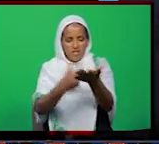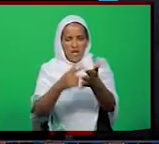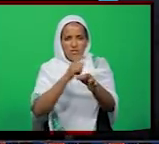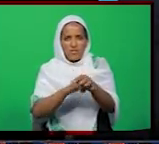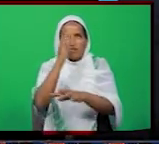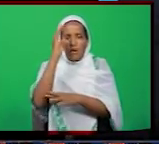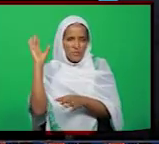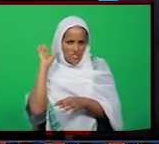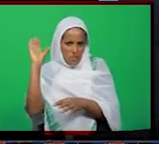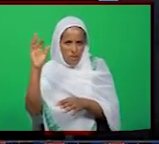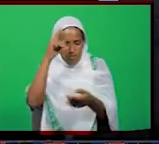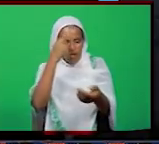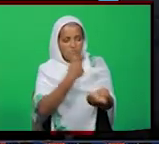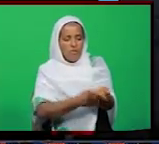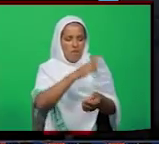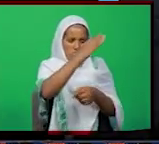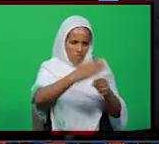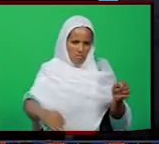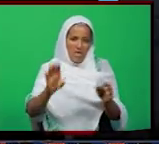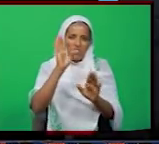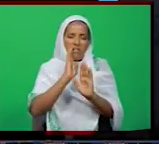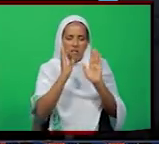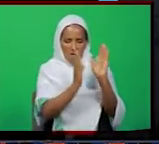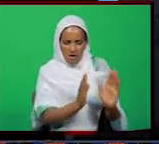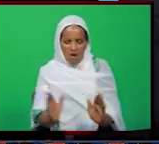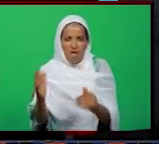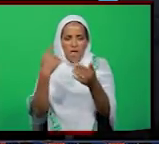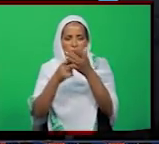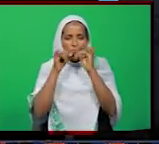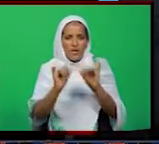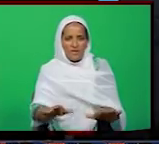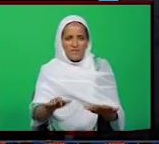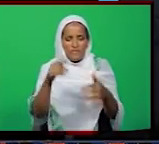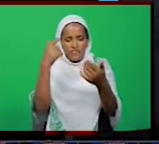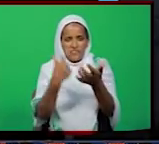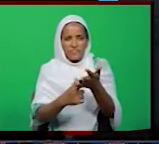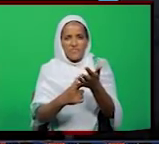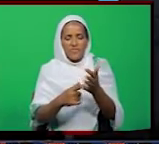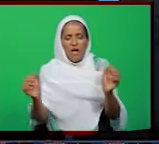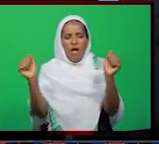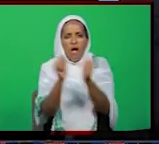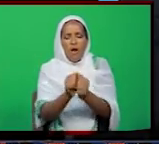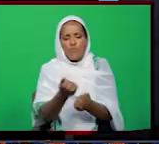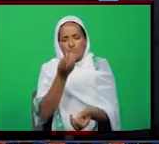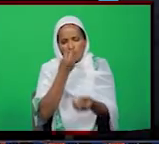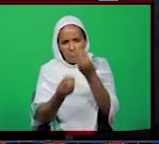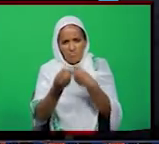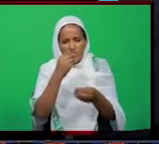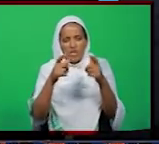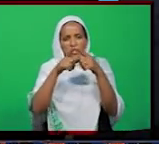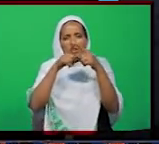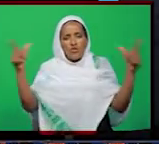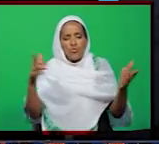ያርዳሉ። የተሳሉትን ጠላ ይጠብቃሉ። ይሄን አብሮ ነው የሚበላ።